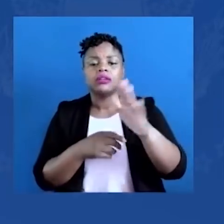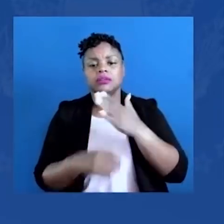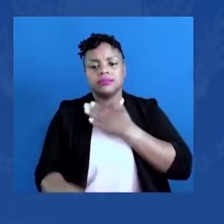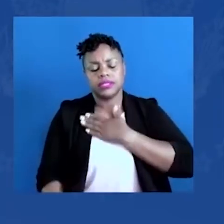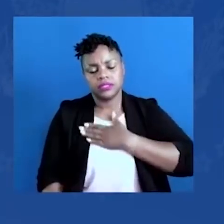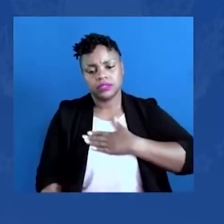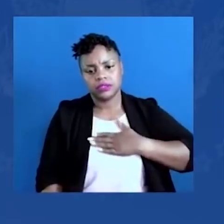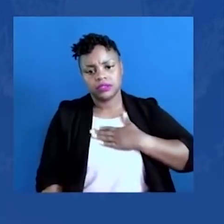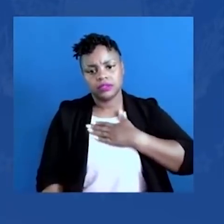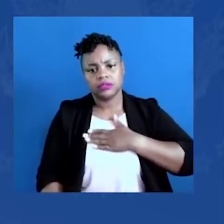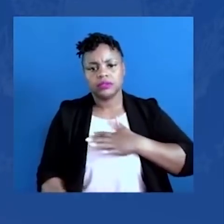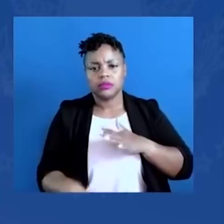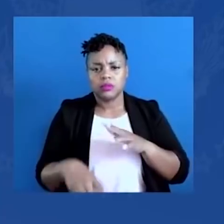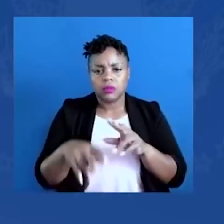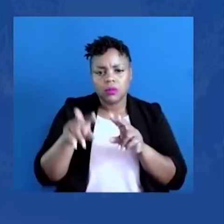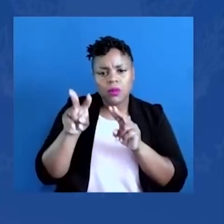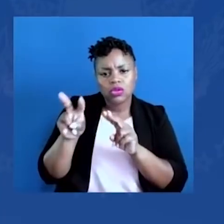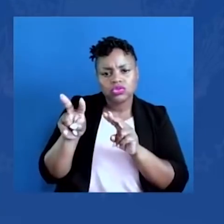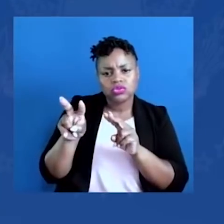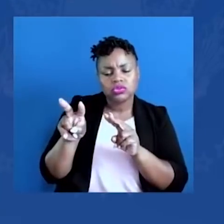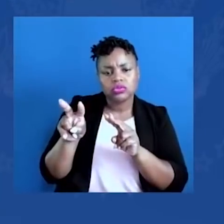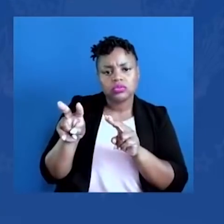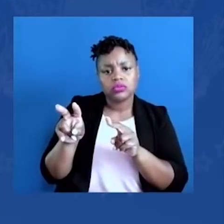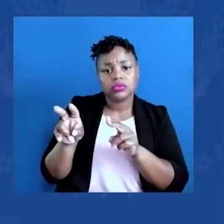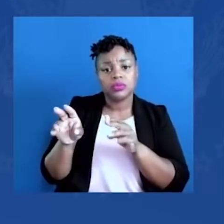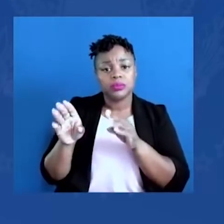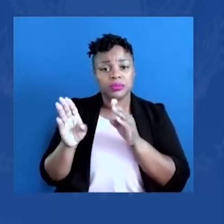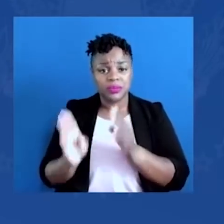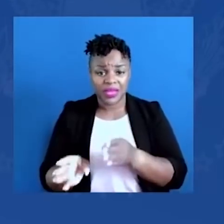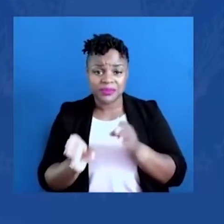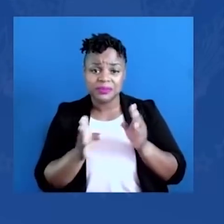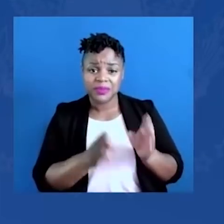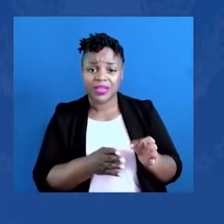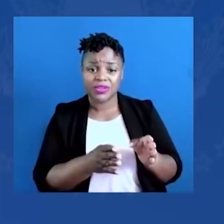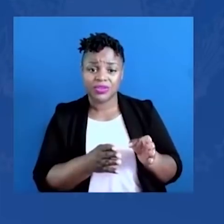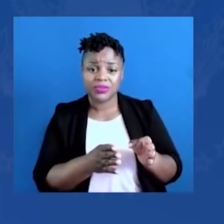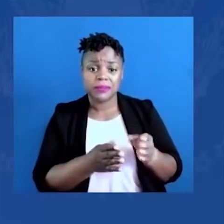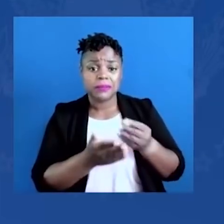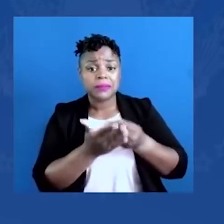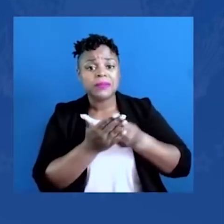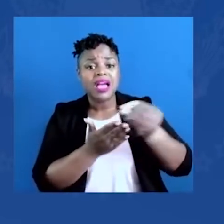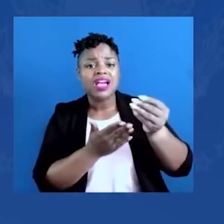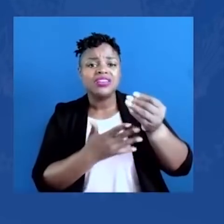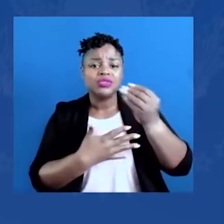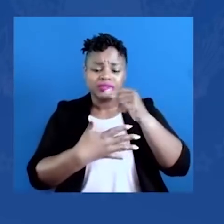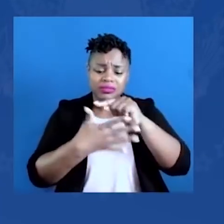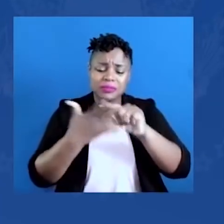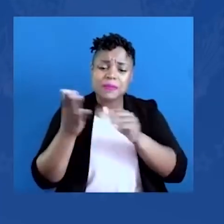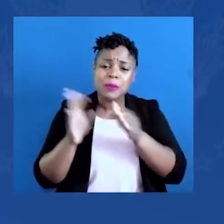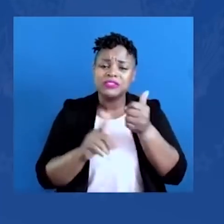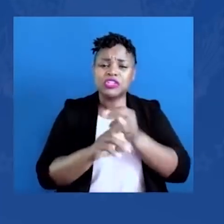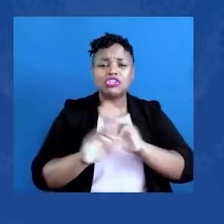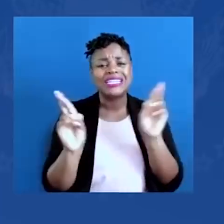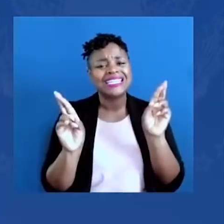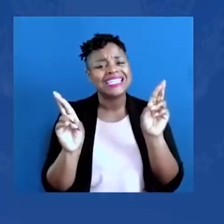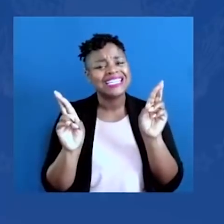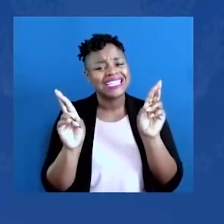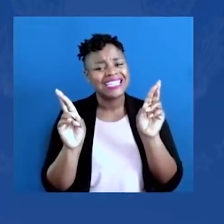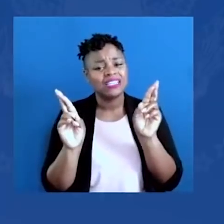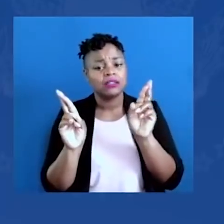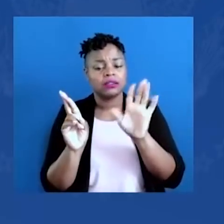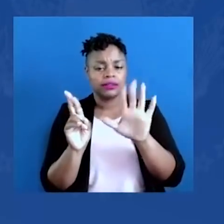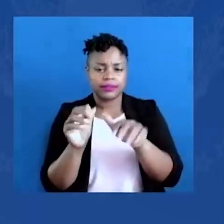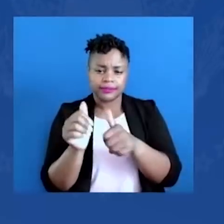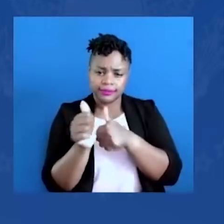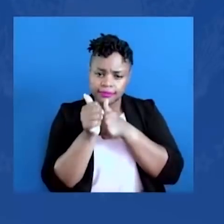قويس كاسي كدوا سدح بقون أوقف أو دبانيال أحي أدرين مدحوينها دالك مرايكان كا مسؤولين تمريكان كأيا وحاي شيغين إنا